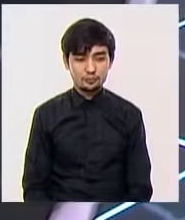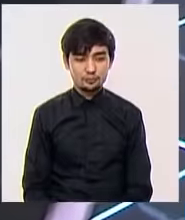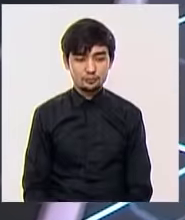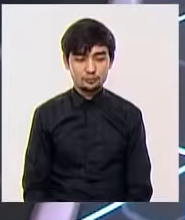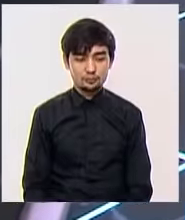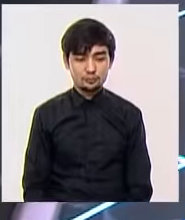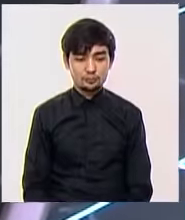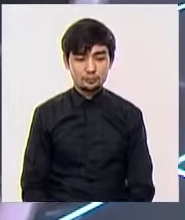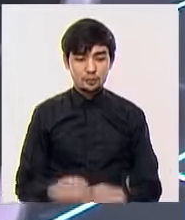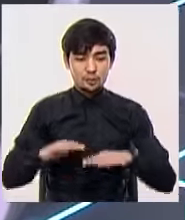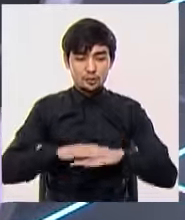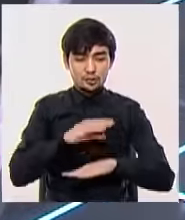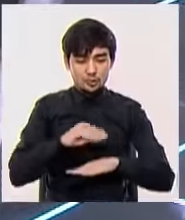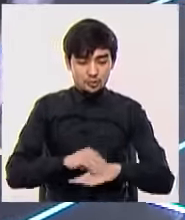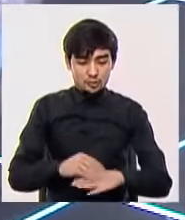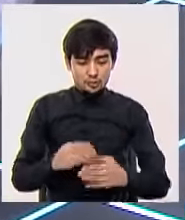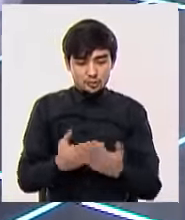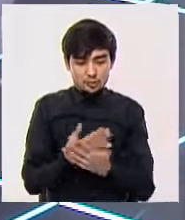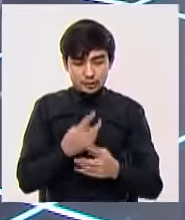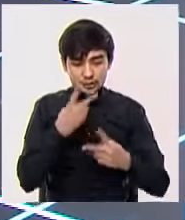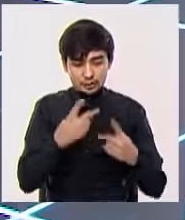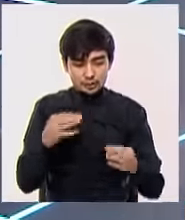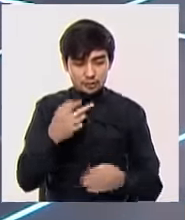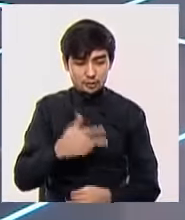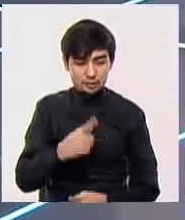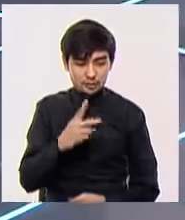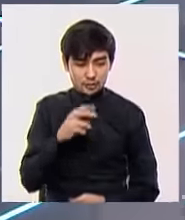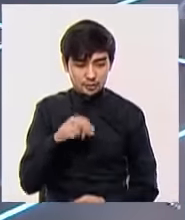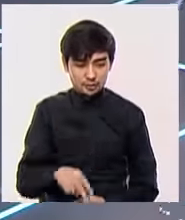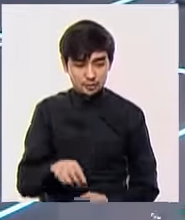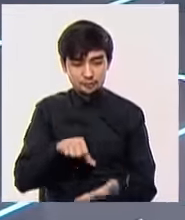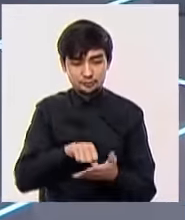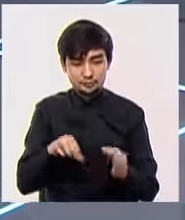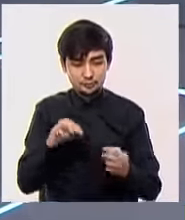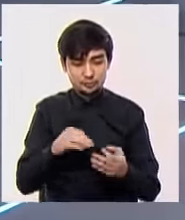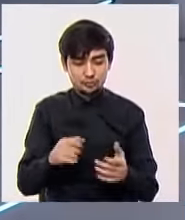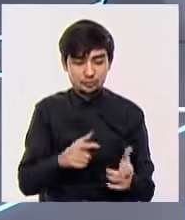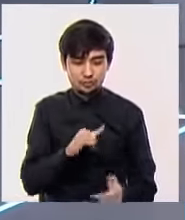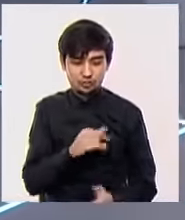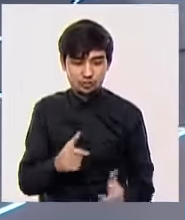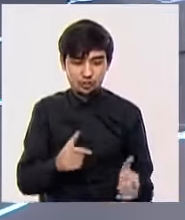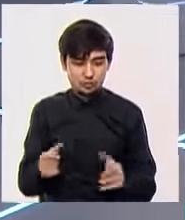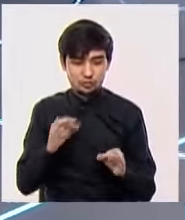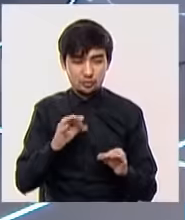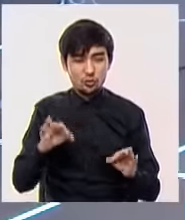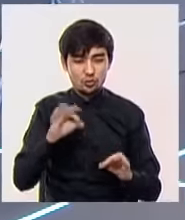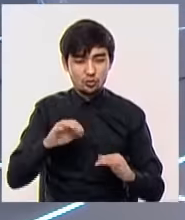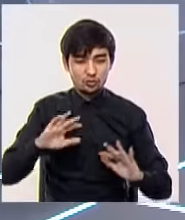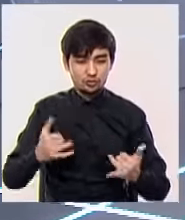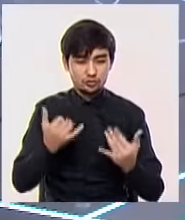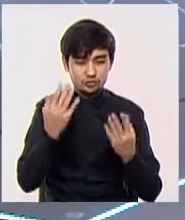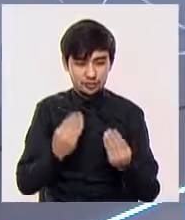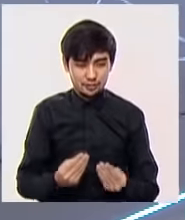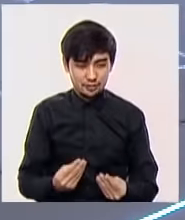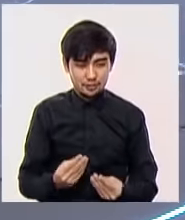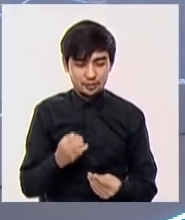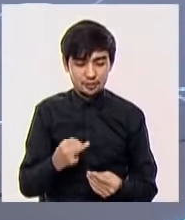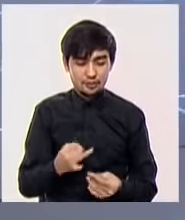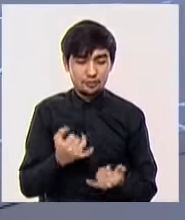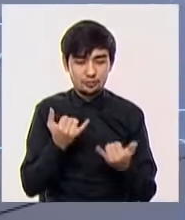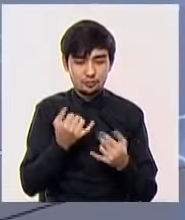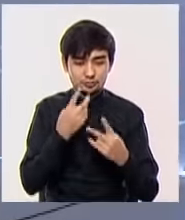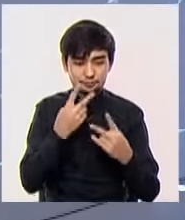добрый вечер вы смотрите новости на 31 канале корреспонденты информбюро уже готовы рассказать о том что произошло сегодня итак